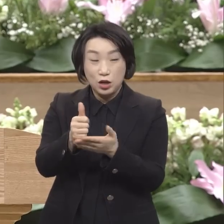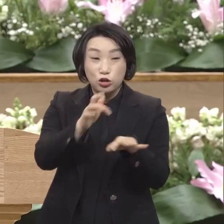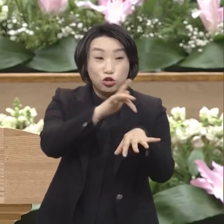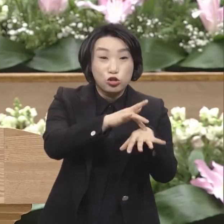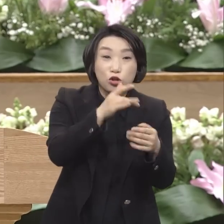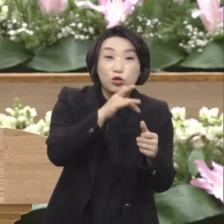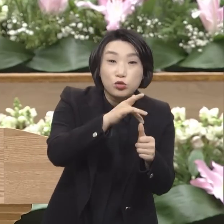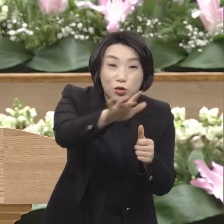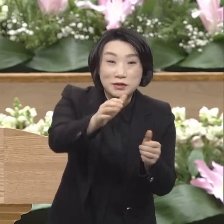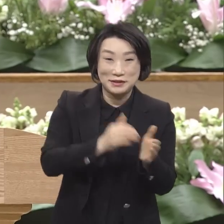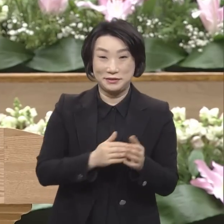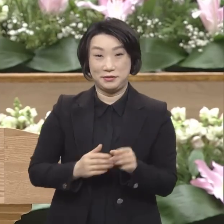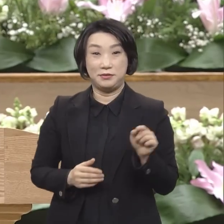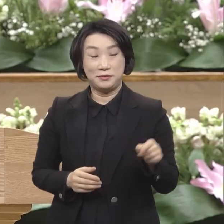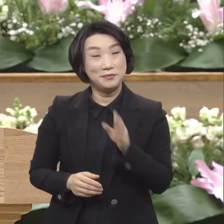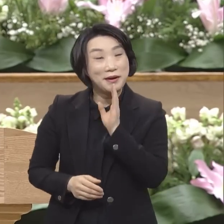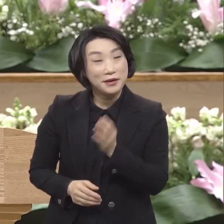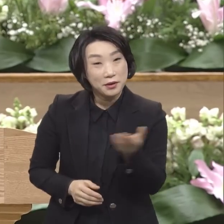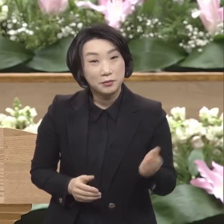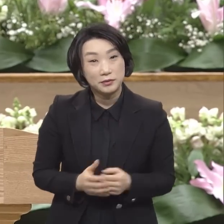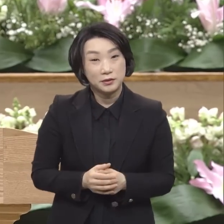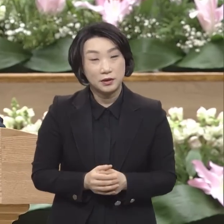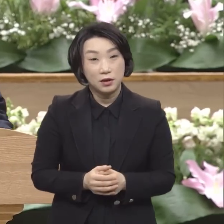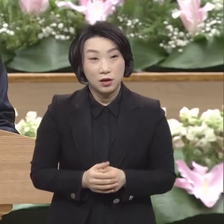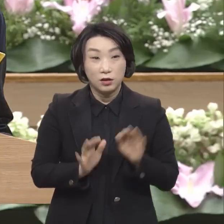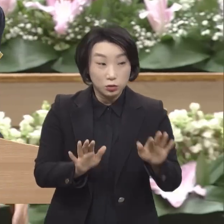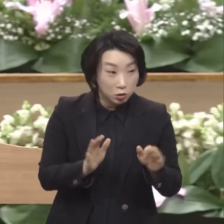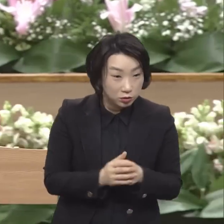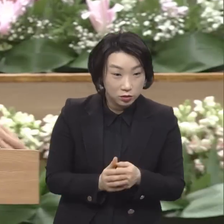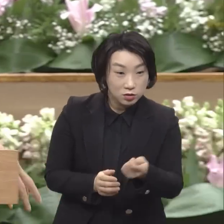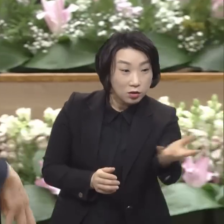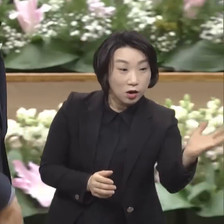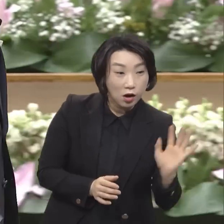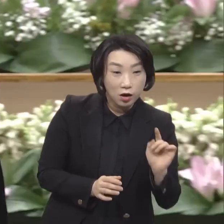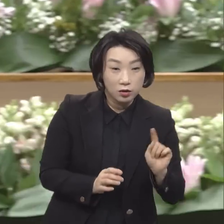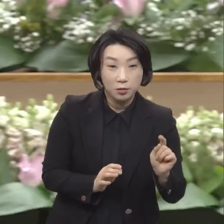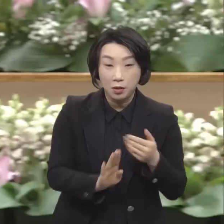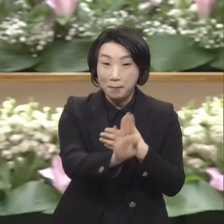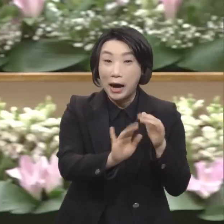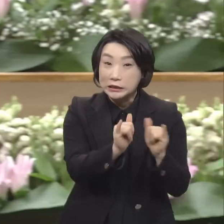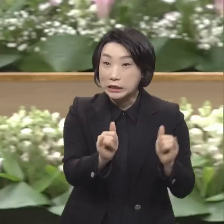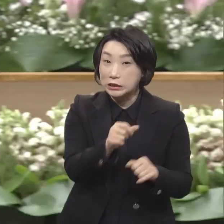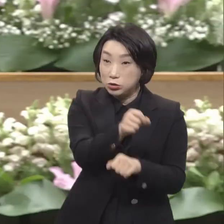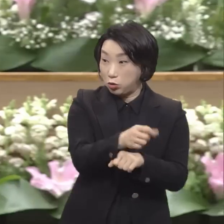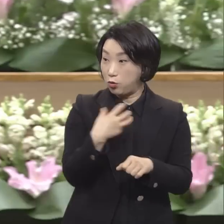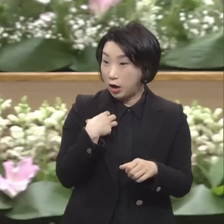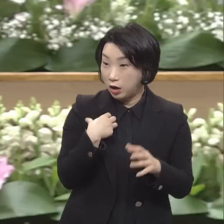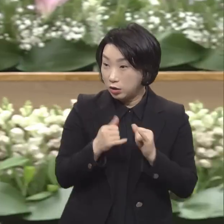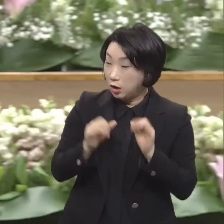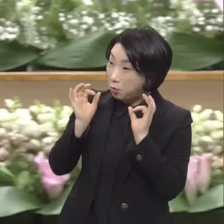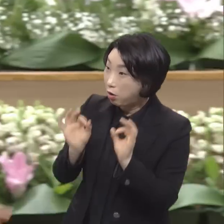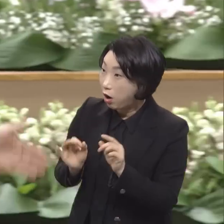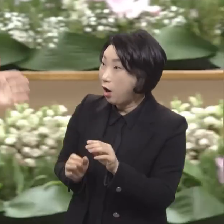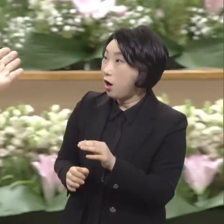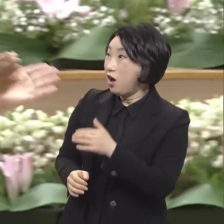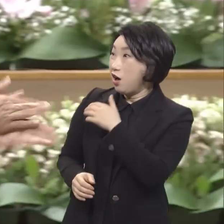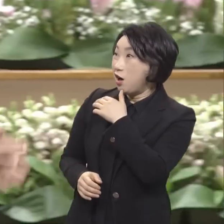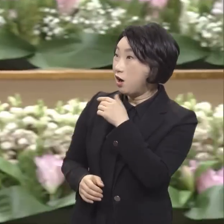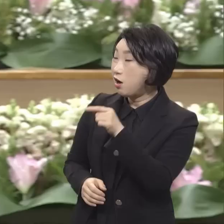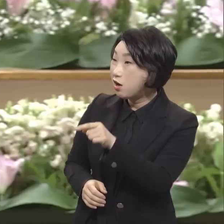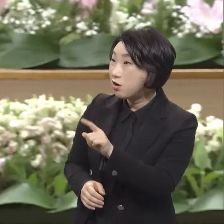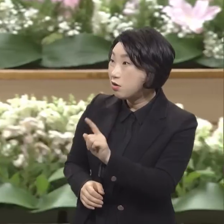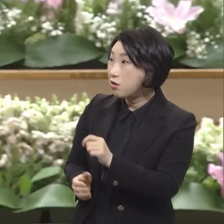귀신을 쫓아냈어요. 예, 그랬더니 바리새인 서기관들이 뭐라고 하느냐?